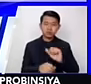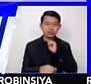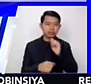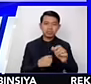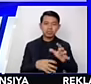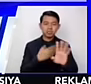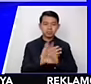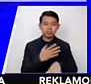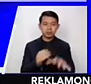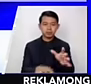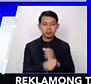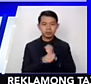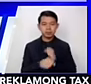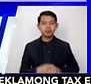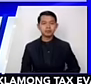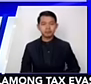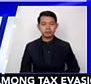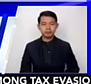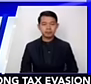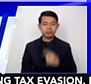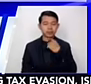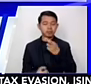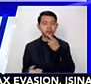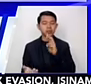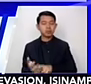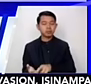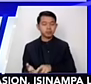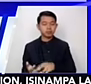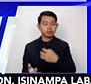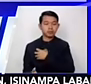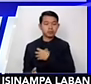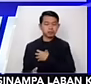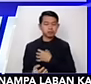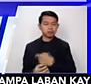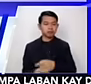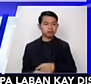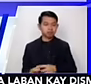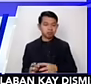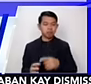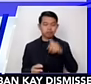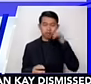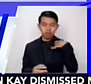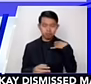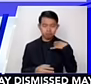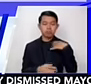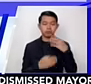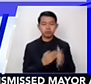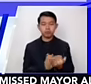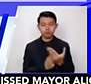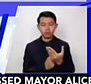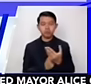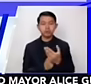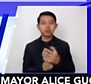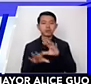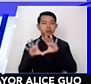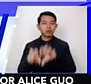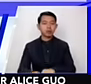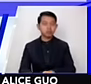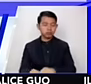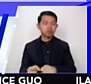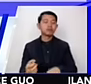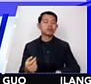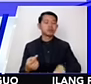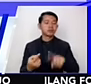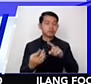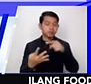base naman sa report ng Southern police District nahuli na kahapon ng umaga sa Tramo sa Pasay City ang isa sa apat na suspect na